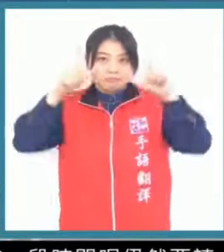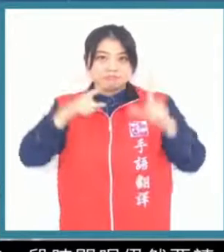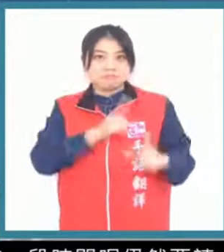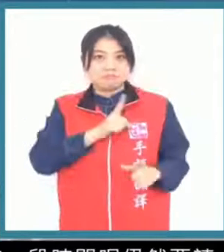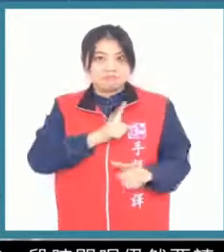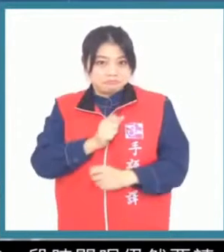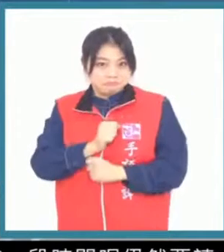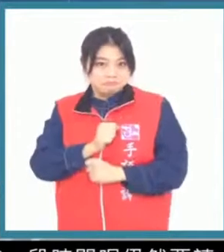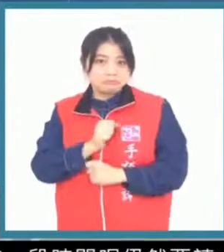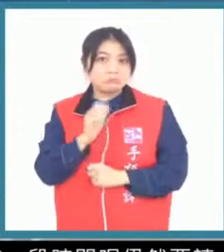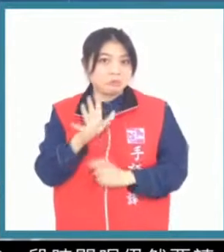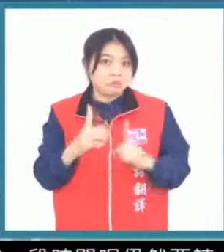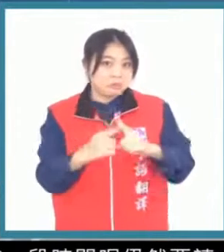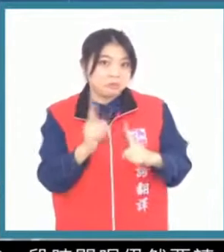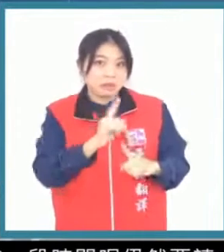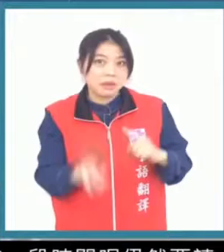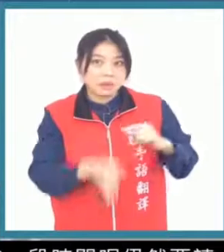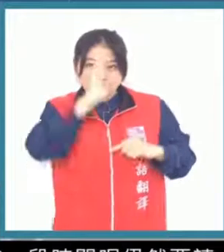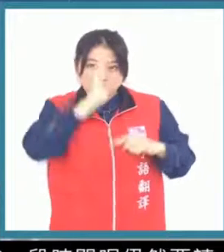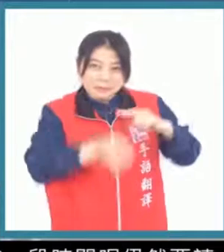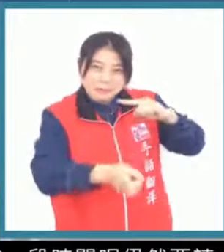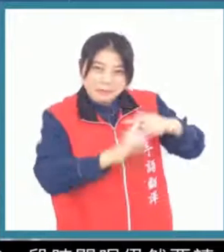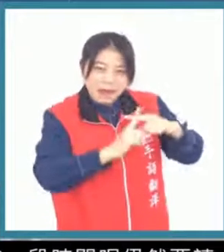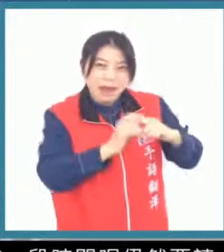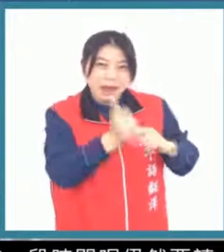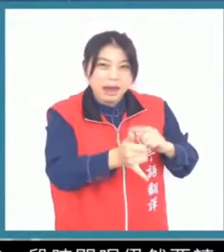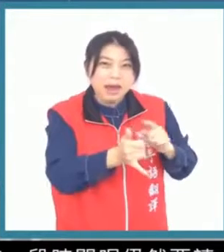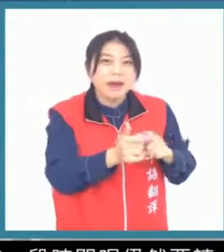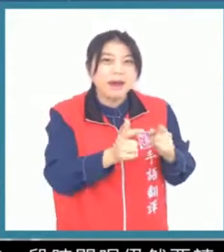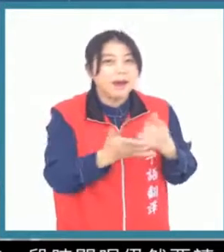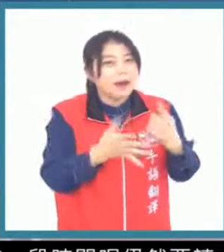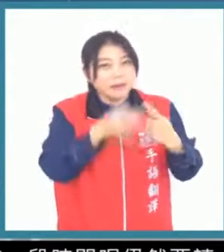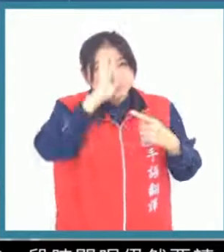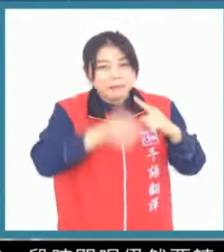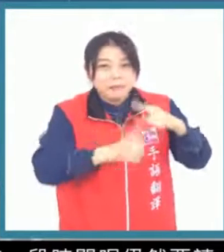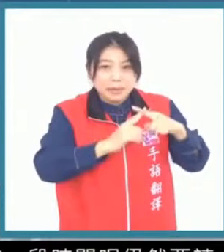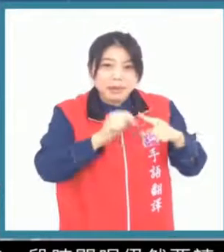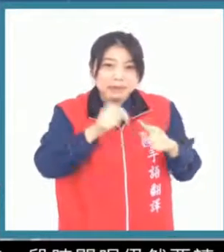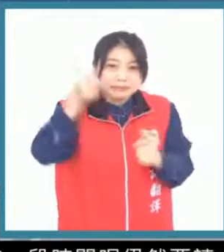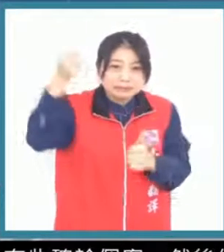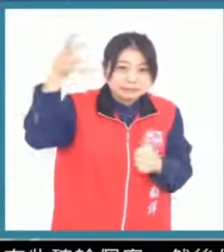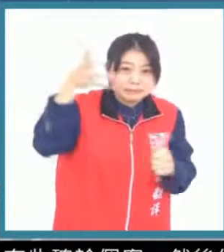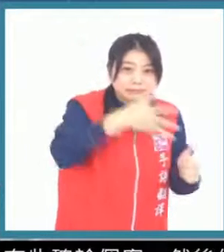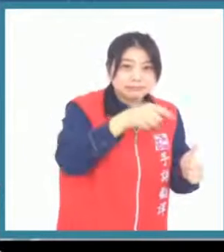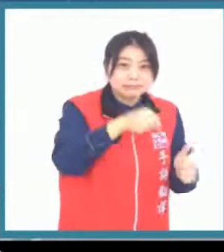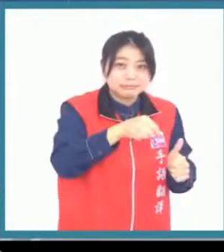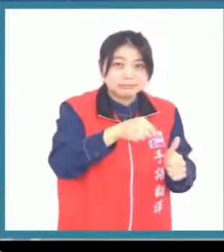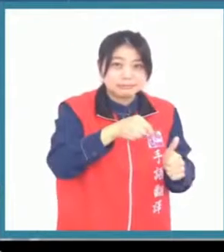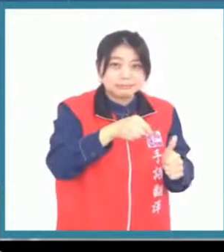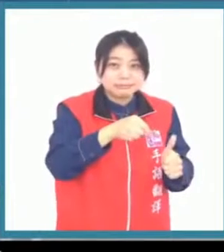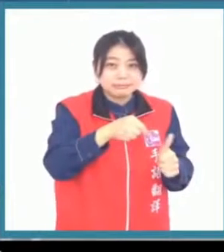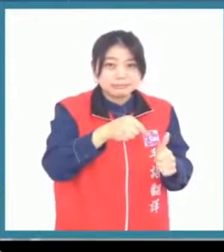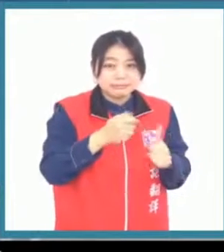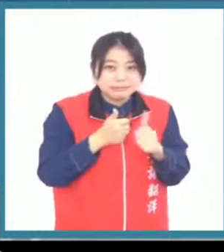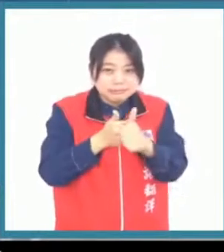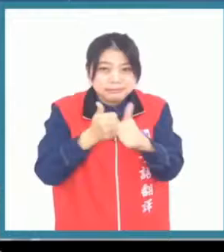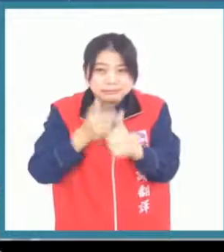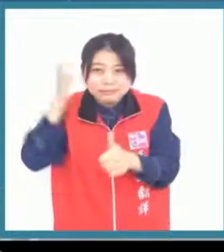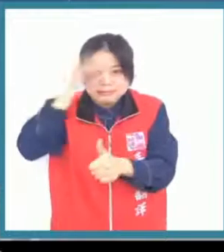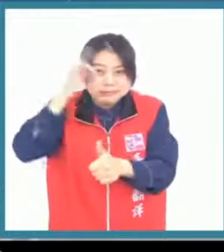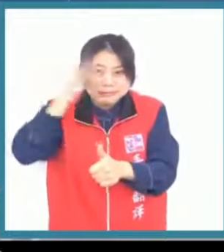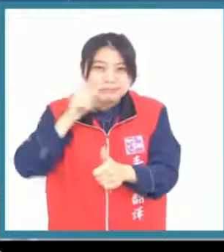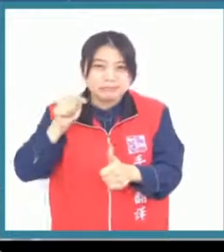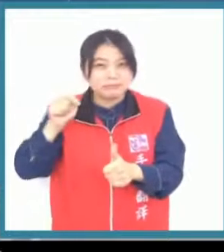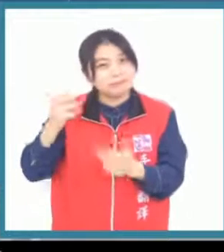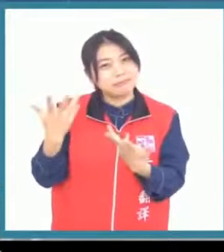确诊个案它的感染途径，那目前还没有这个调查这个清楚它的感